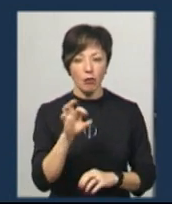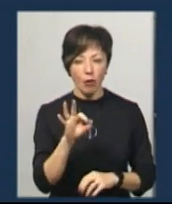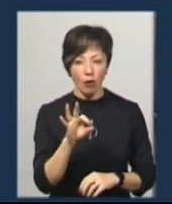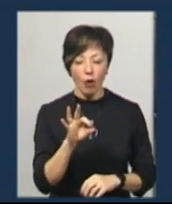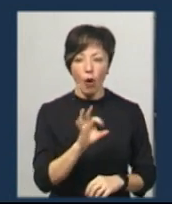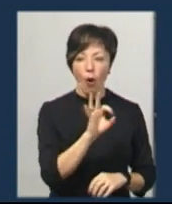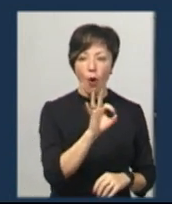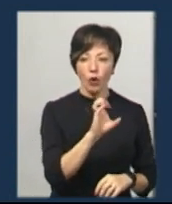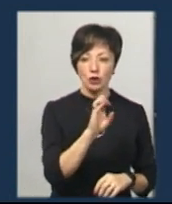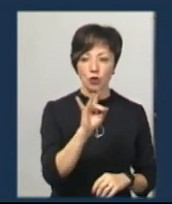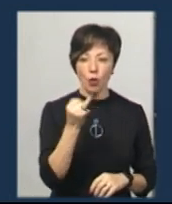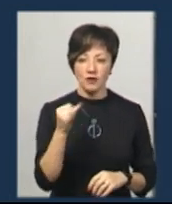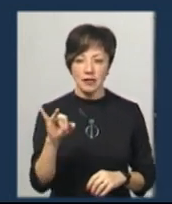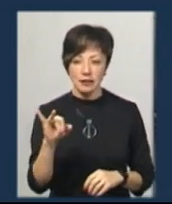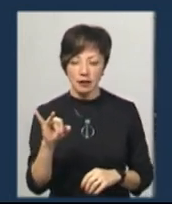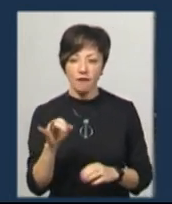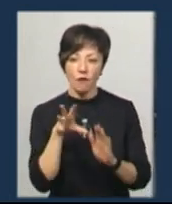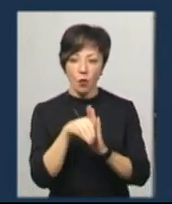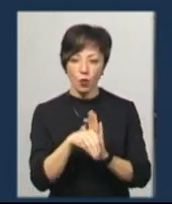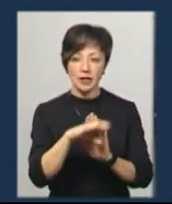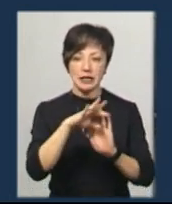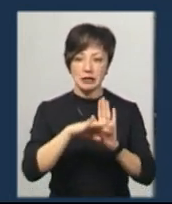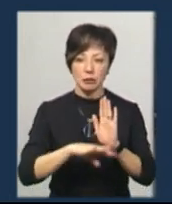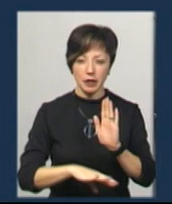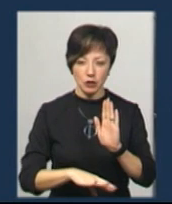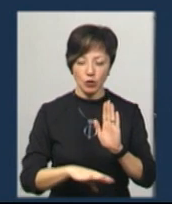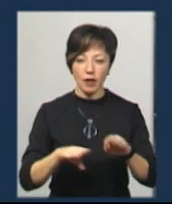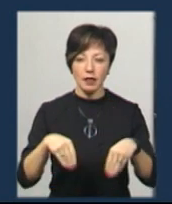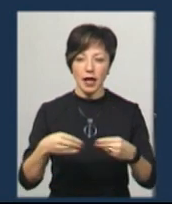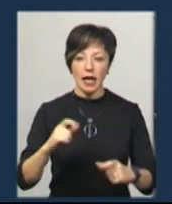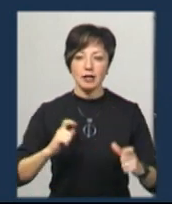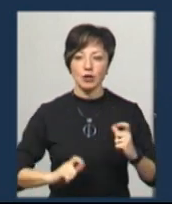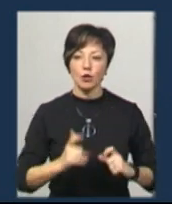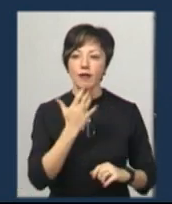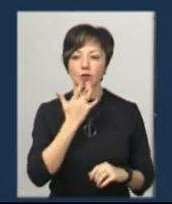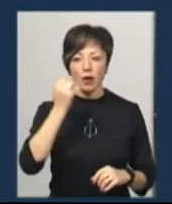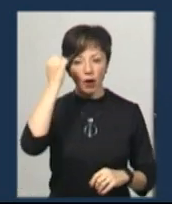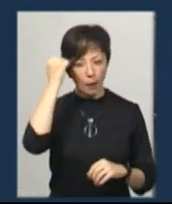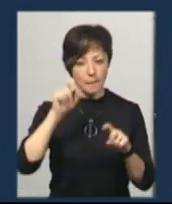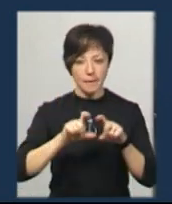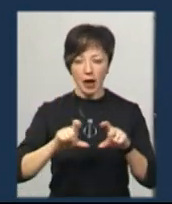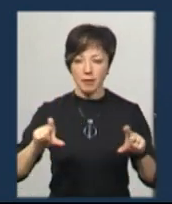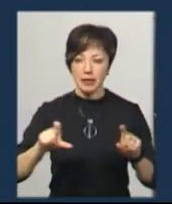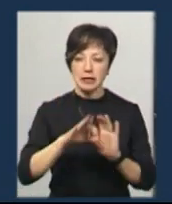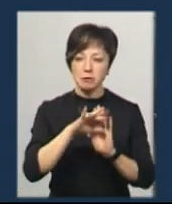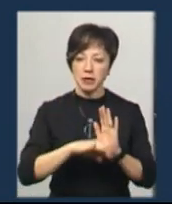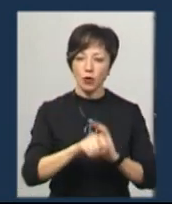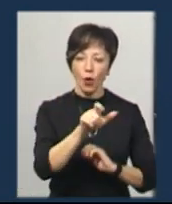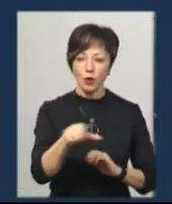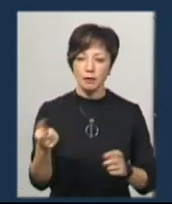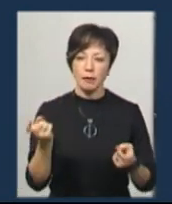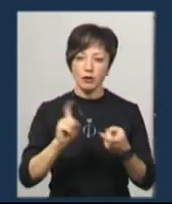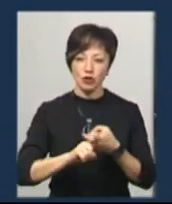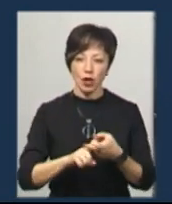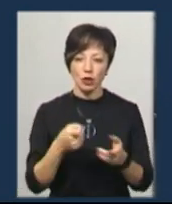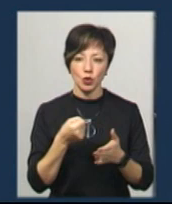входить до списку, наданого Інститутом національної пам'яті, списку осіб, причесних до